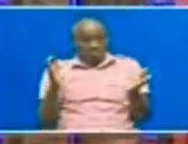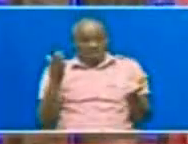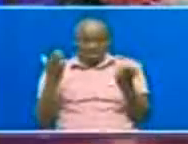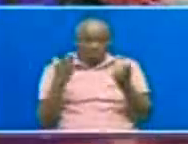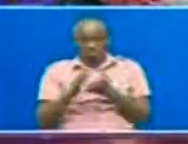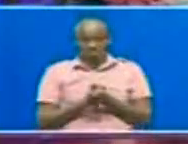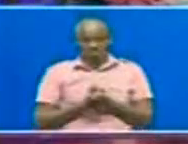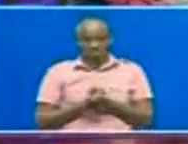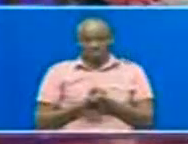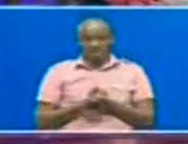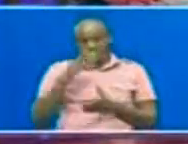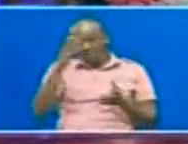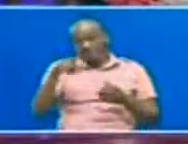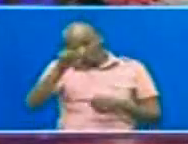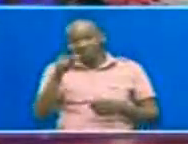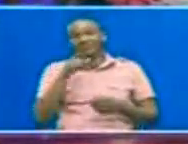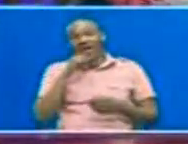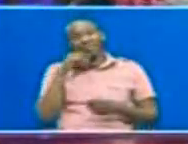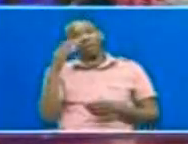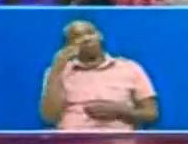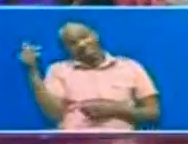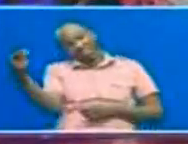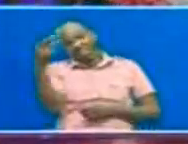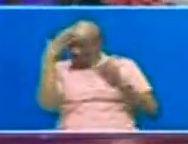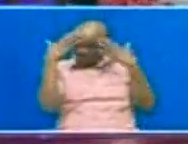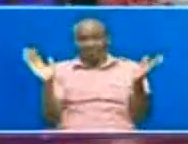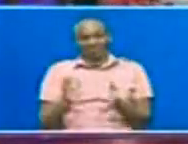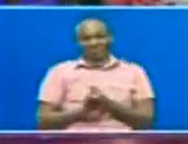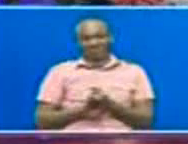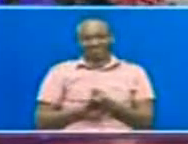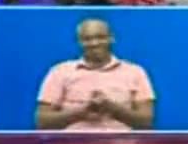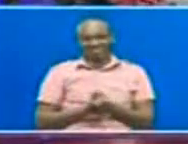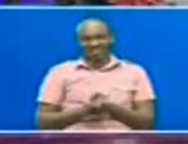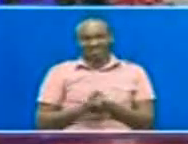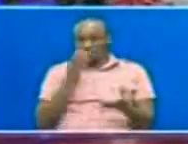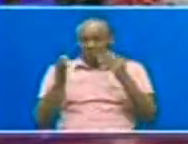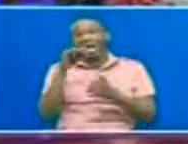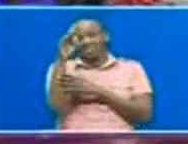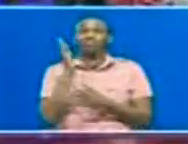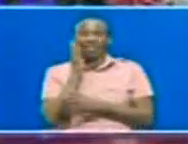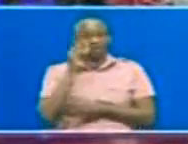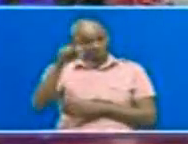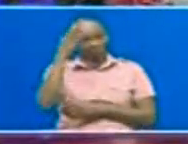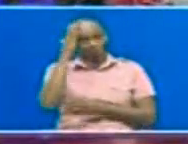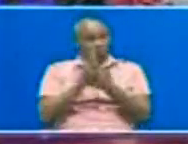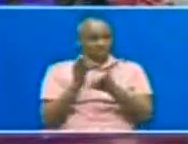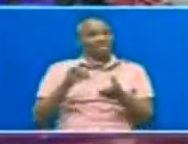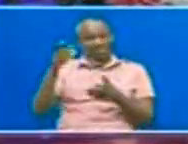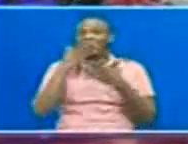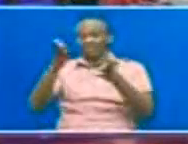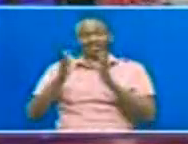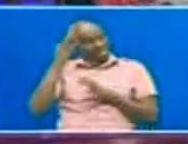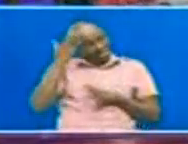wakina mama walitembea vibaya ndio. Labda tukiuliza mama na mama ndiye anaanza